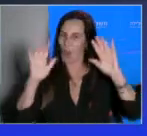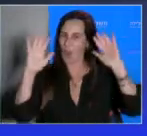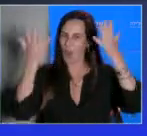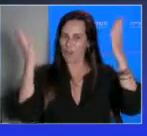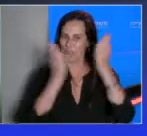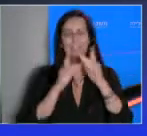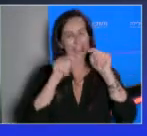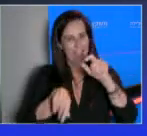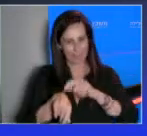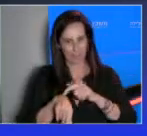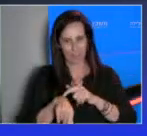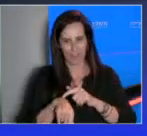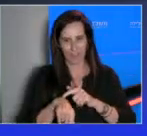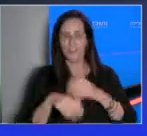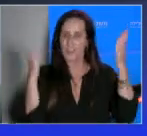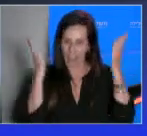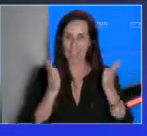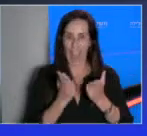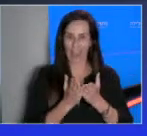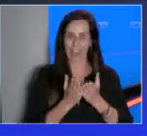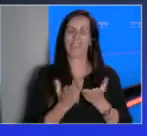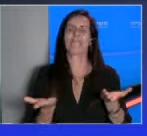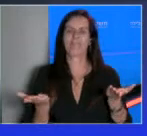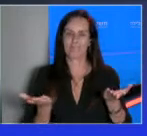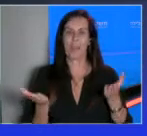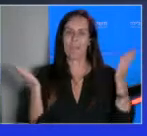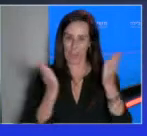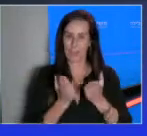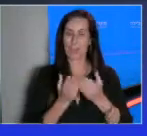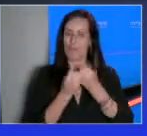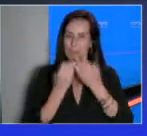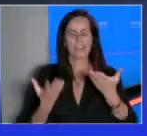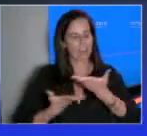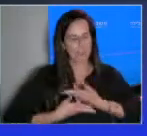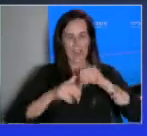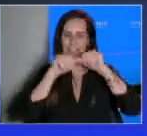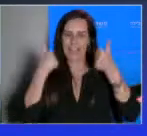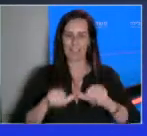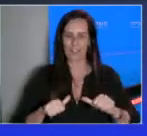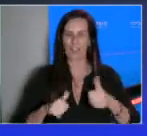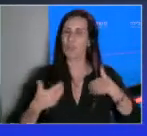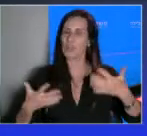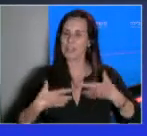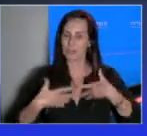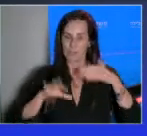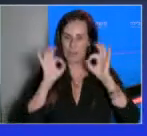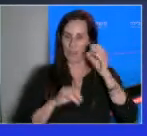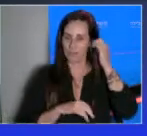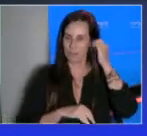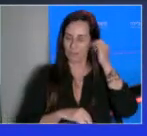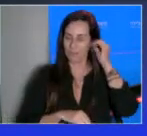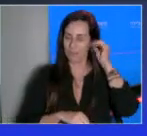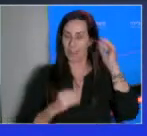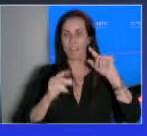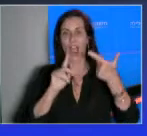הכבוד לכם, הגיע הזמן שהנגב, בירת הנגב, באר שבע המדהימה, תקבל את המתנה הזאת, אנחנו שמחים בשמחתכם.